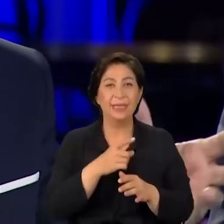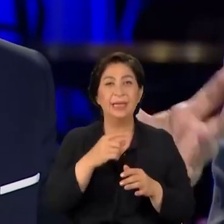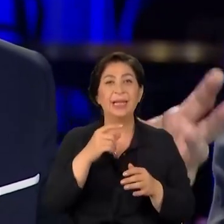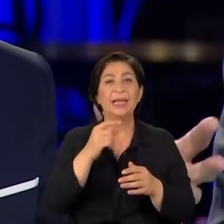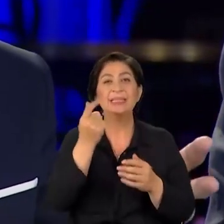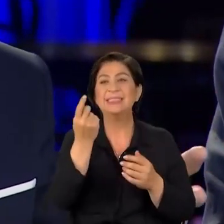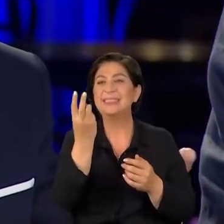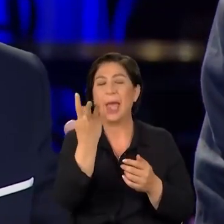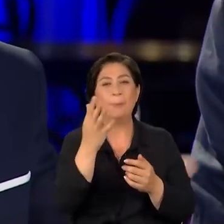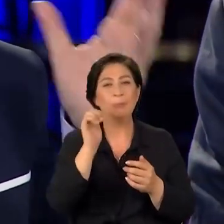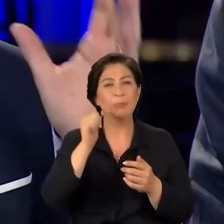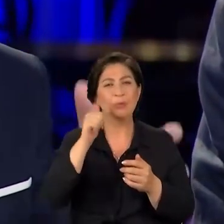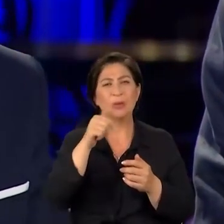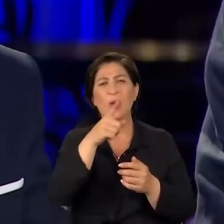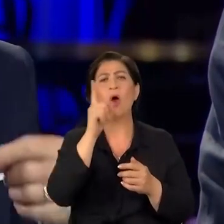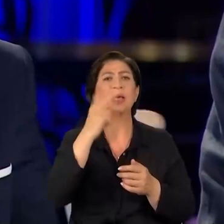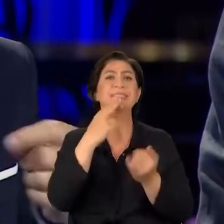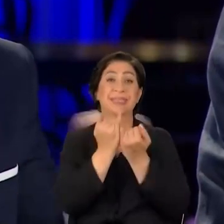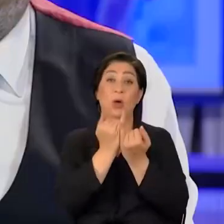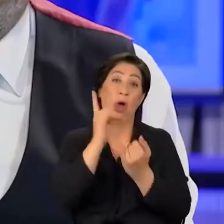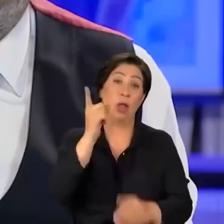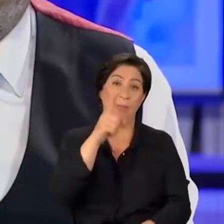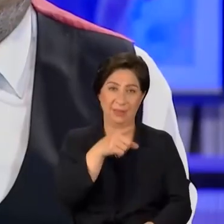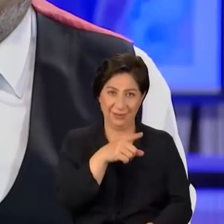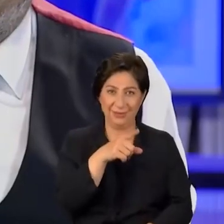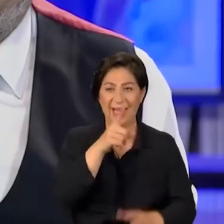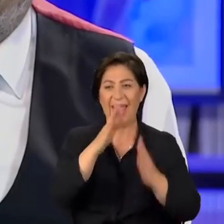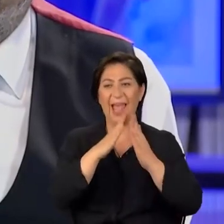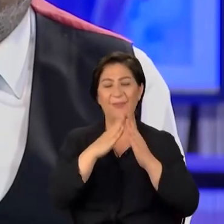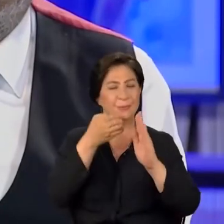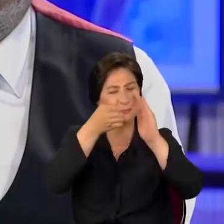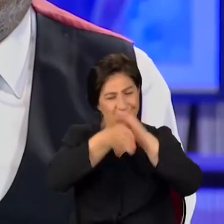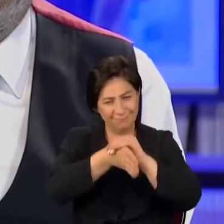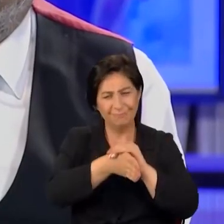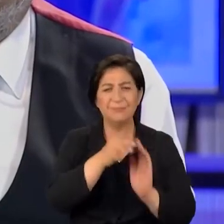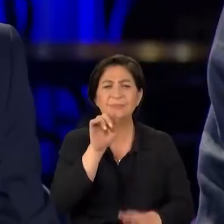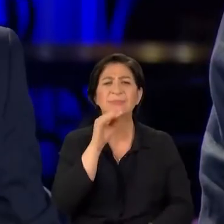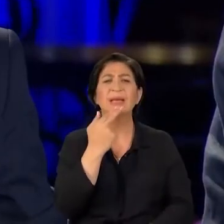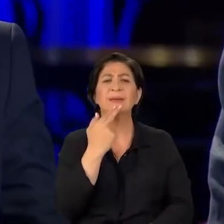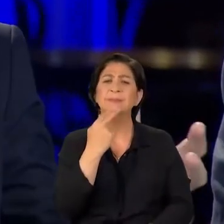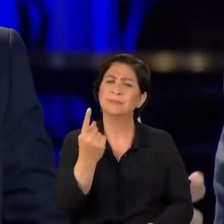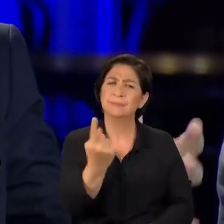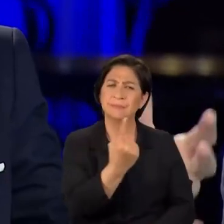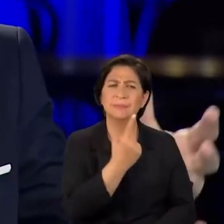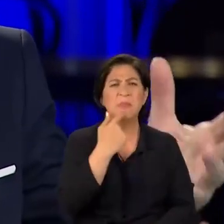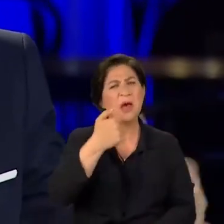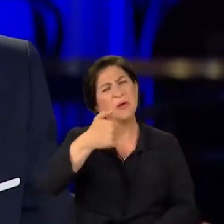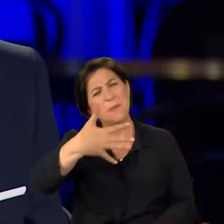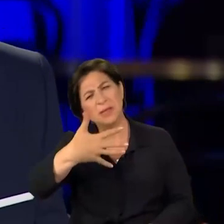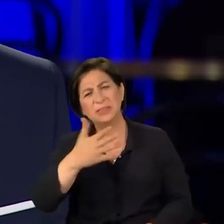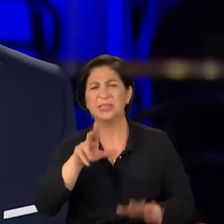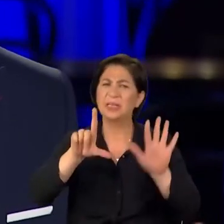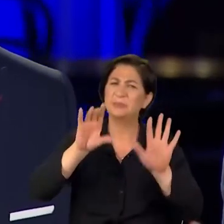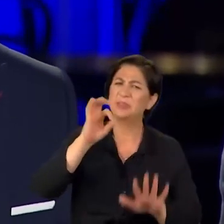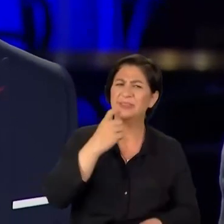kız kardeşim öğretmen benim. Epey zaman önce o zamanlar insanlar evde sayılır. Sayım günü gidiyor, kadın çıkıyor. 65-70 yaşlarında